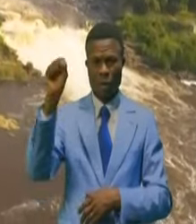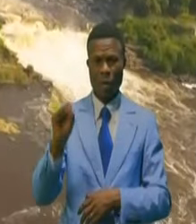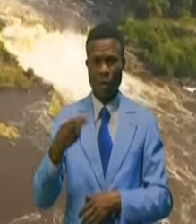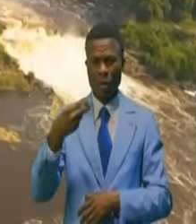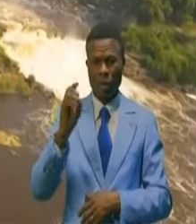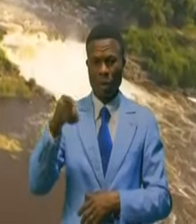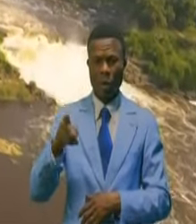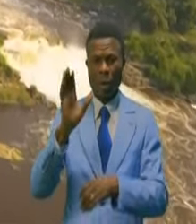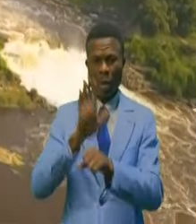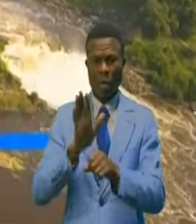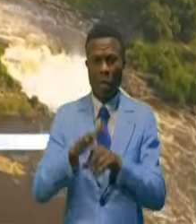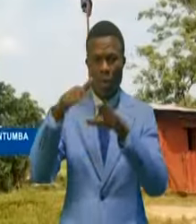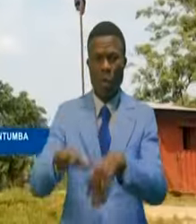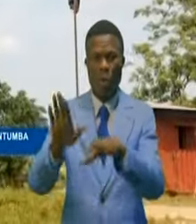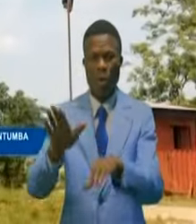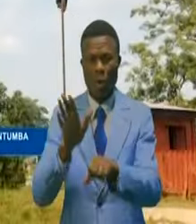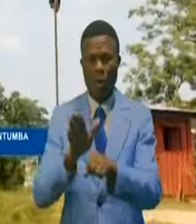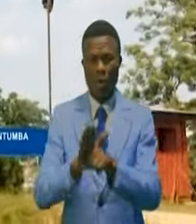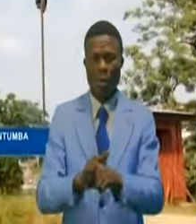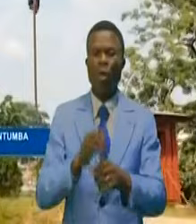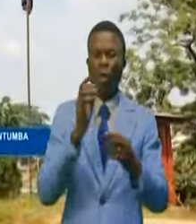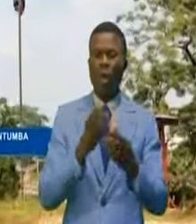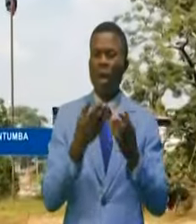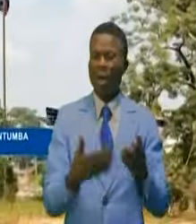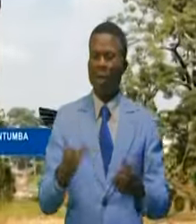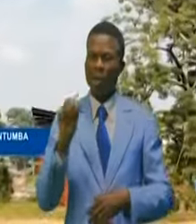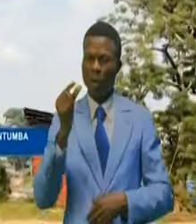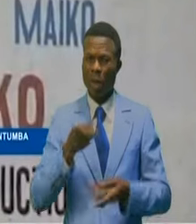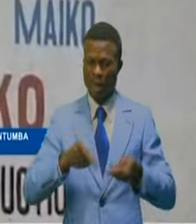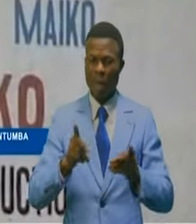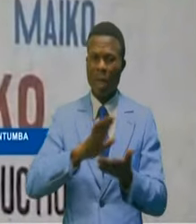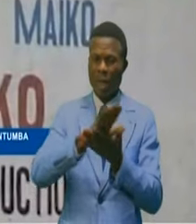possède plusieurs cours d'eau et suffisamment de calcaire afin de permettre à la